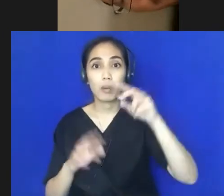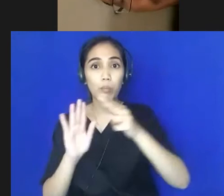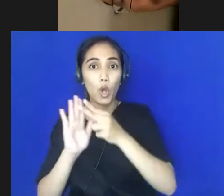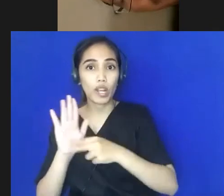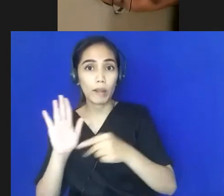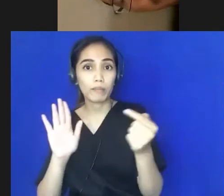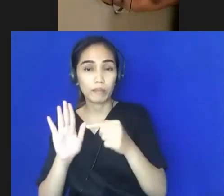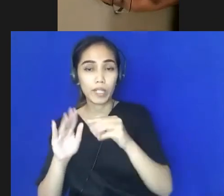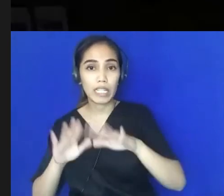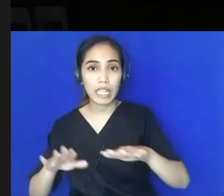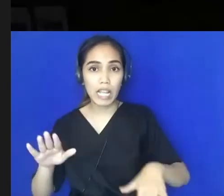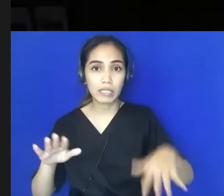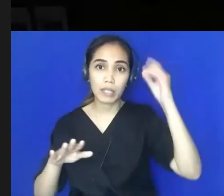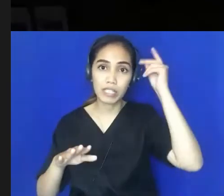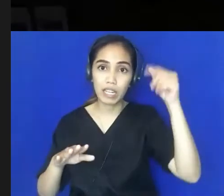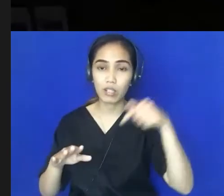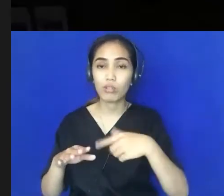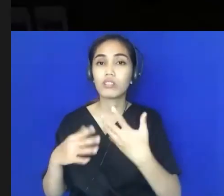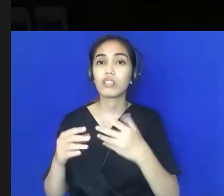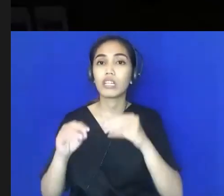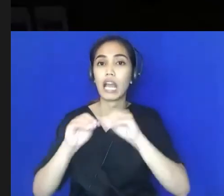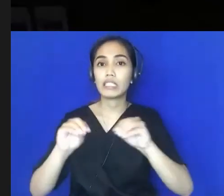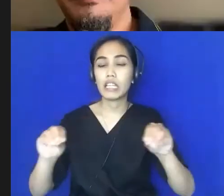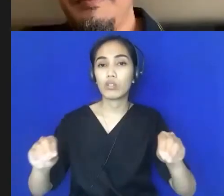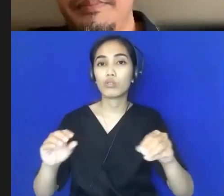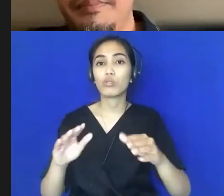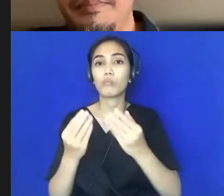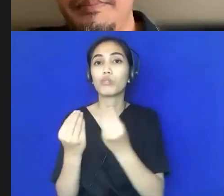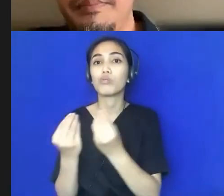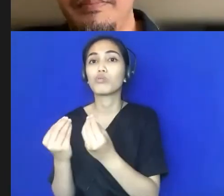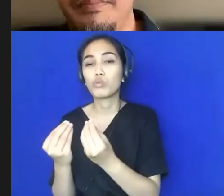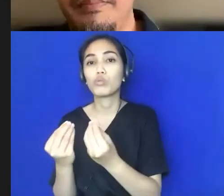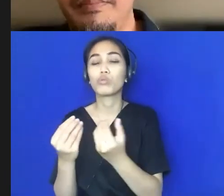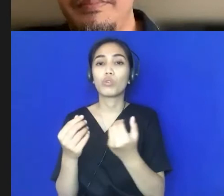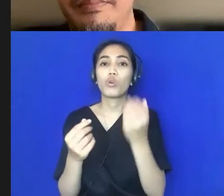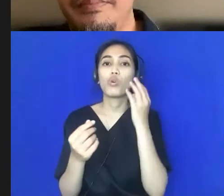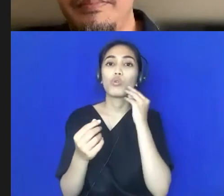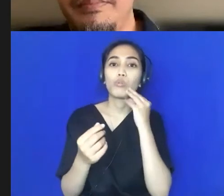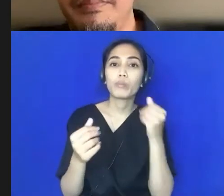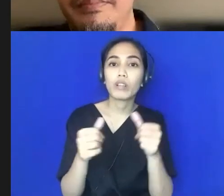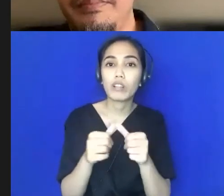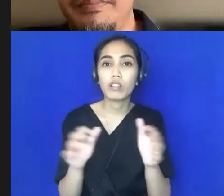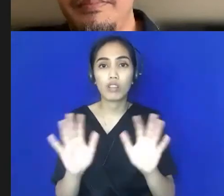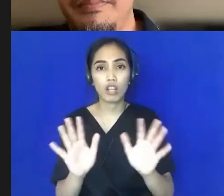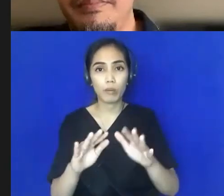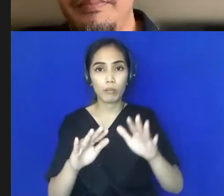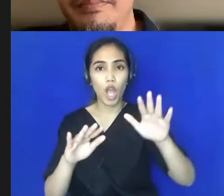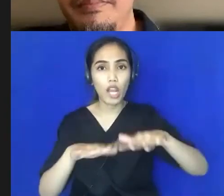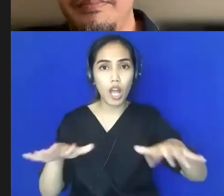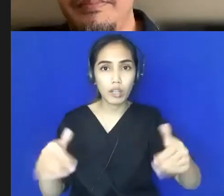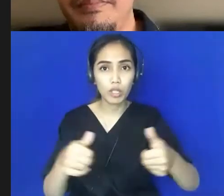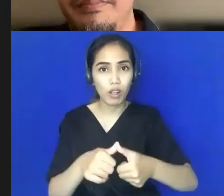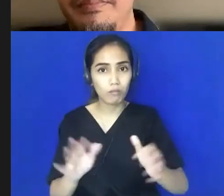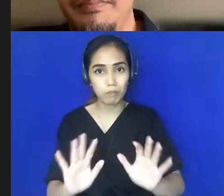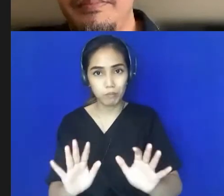reproduksi, upaya kita bagaimana menunda usia perkawinan ya, jangan sampai terjadi perkawinan anak ya.